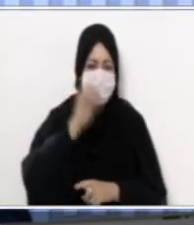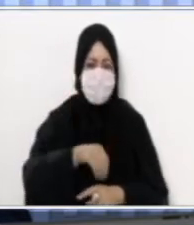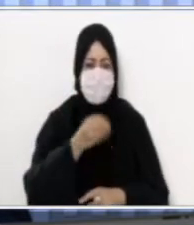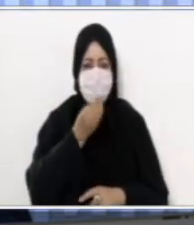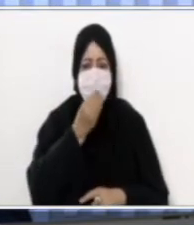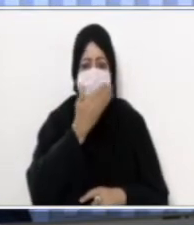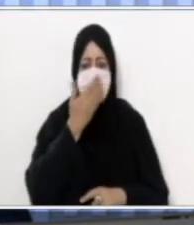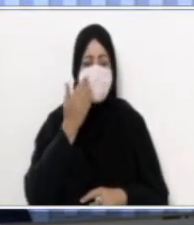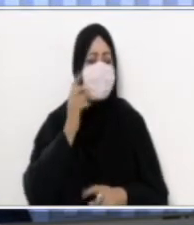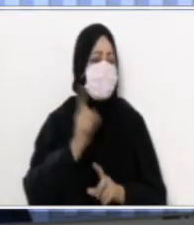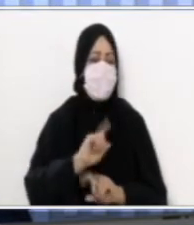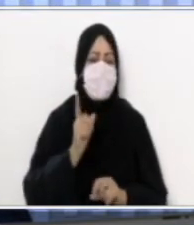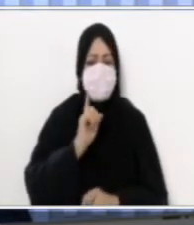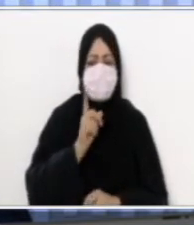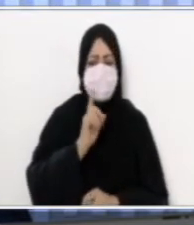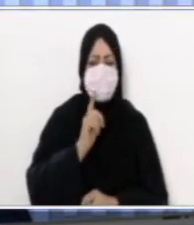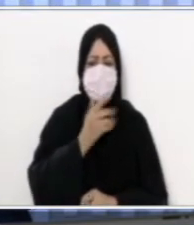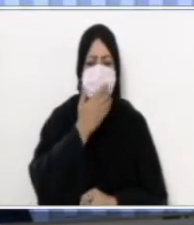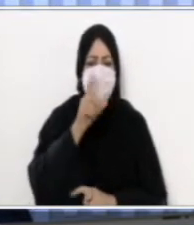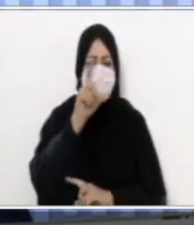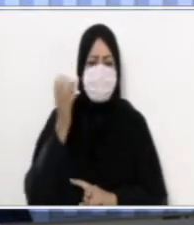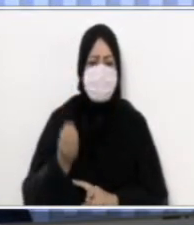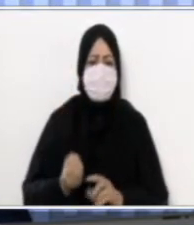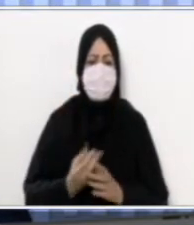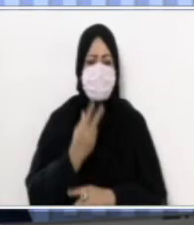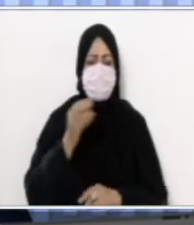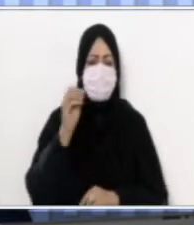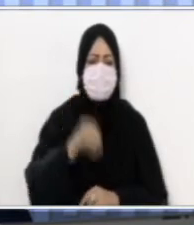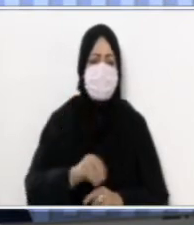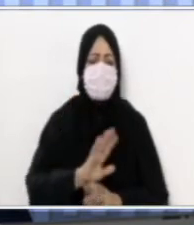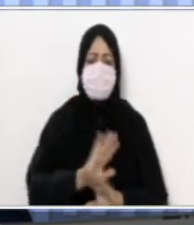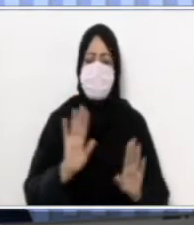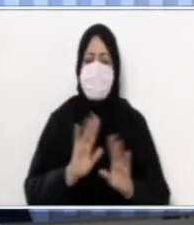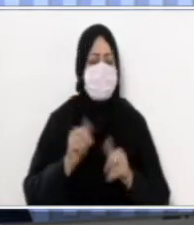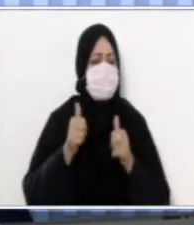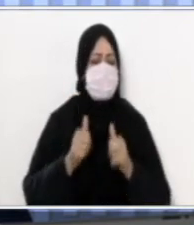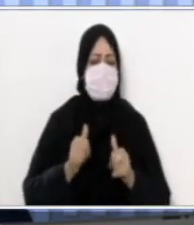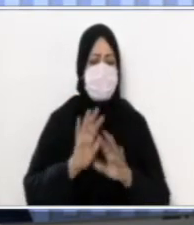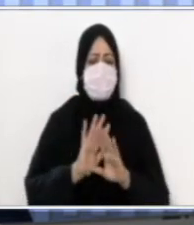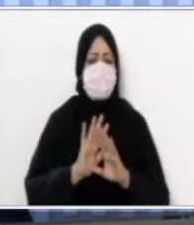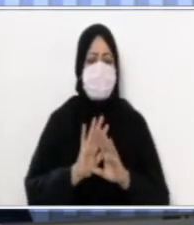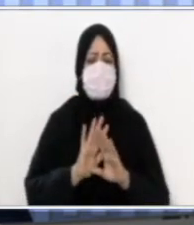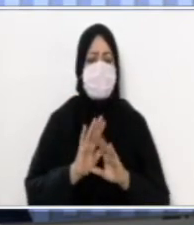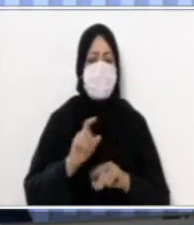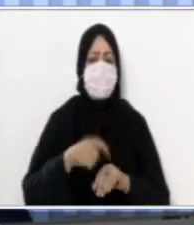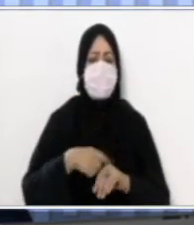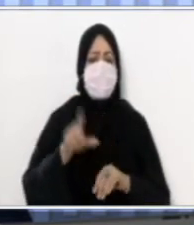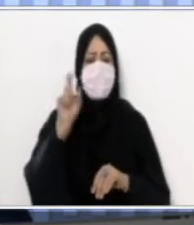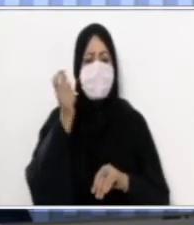ولا يعاني من شيء ولا ما في شيء؟ هو نيجري دخل في الإسلام جديد تو. إيه ولكن صحيح معافى.